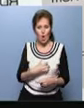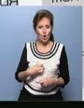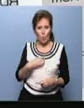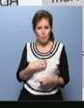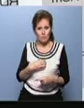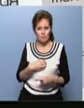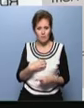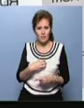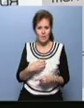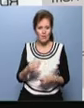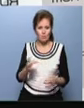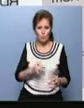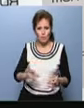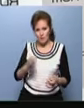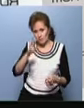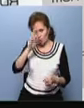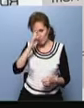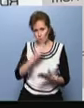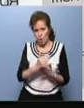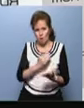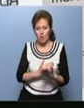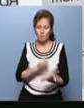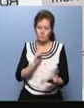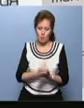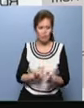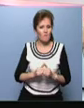республиканских, особенно государственных программ, конечно, должна вырасти.